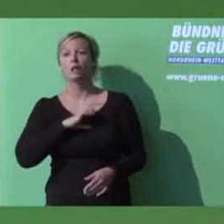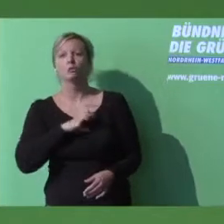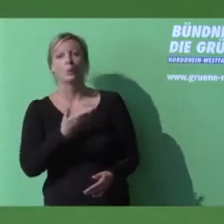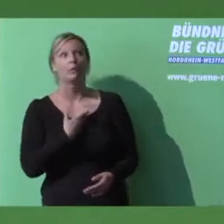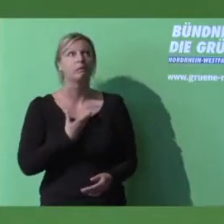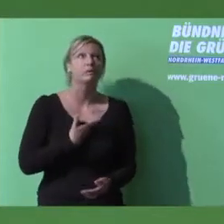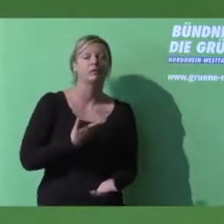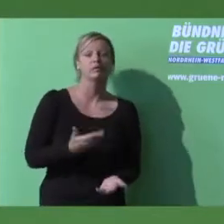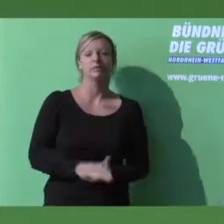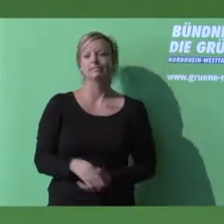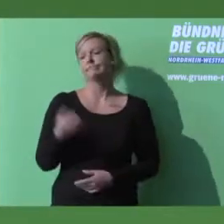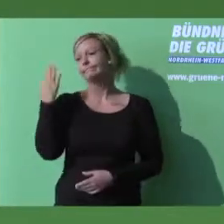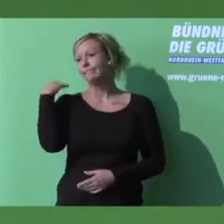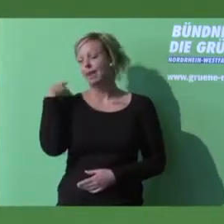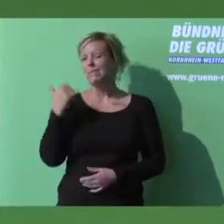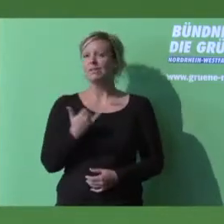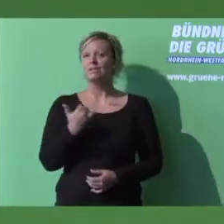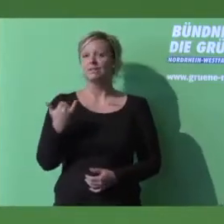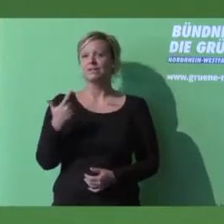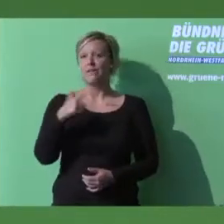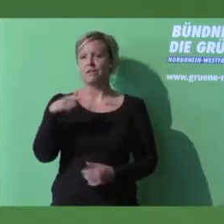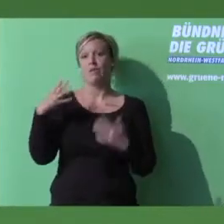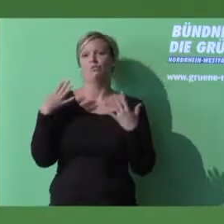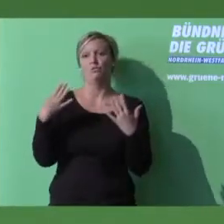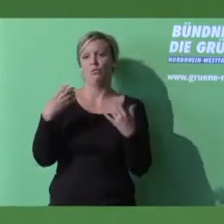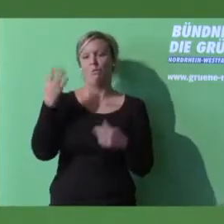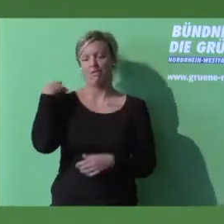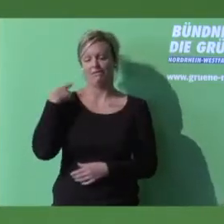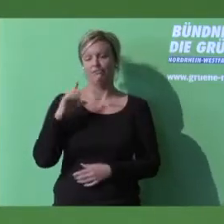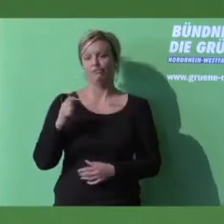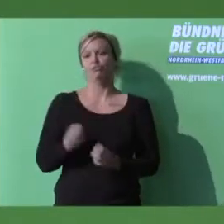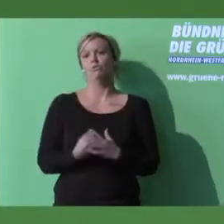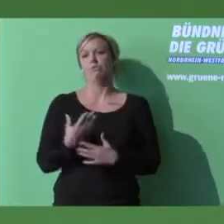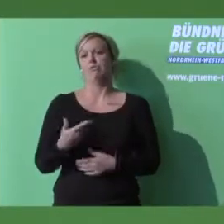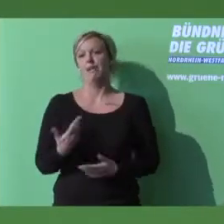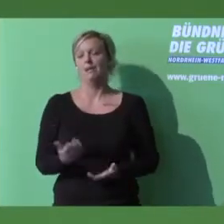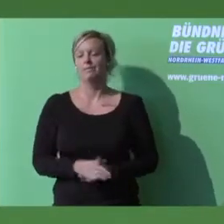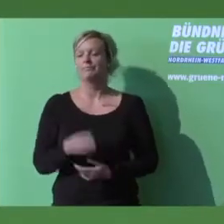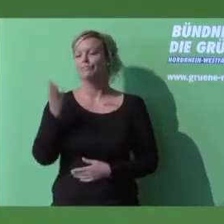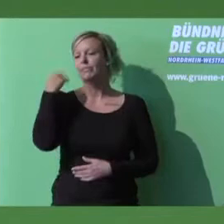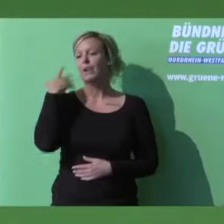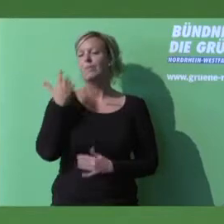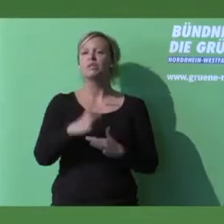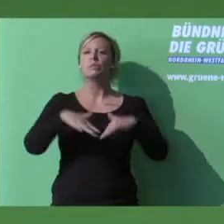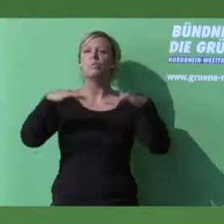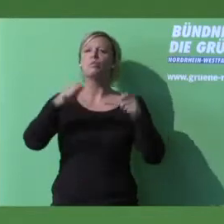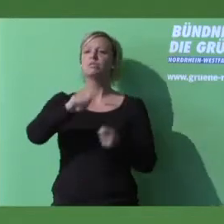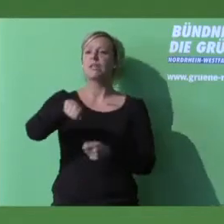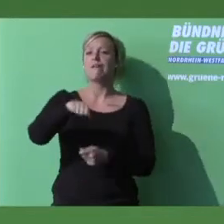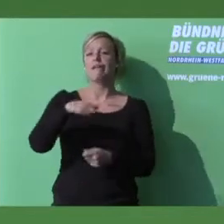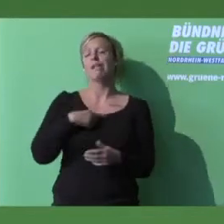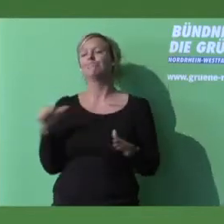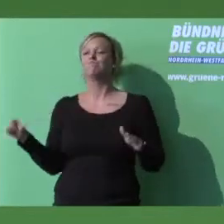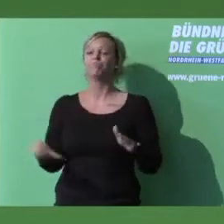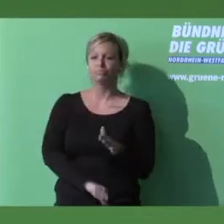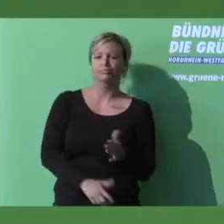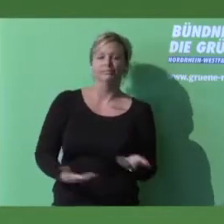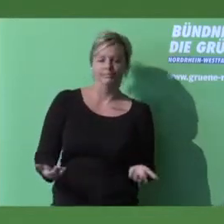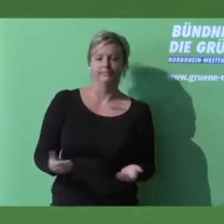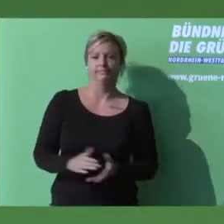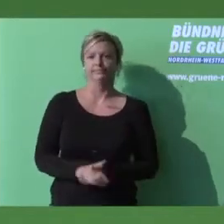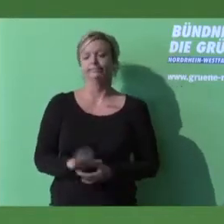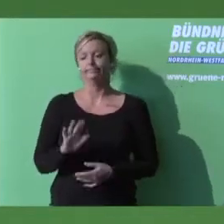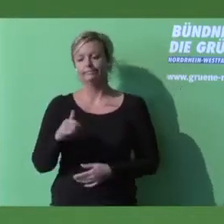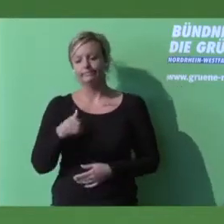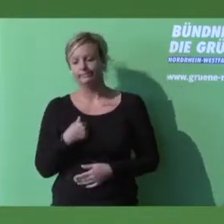Jahre 2009. Damals hatten wir die Bundestagswahl verloren. Ich habe der